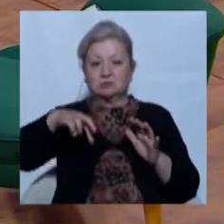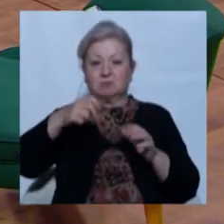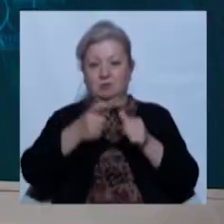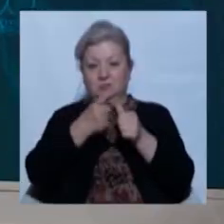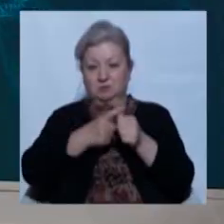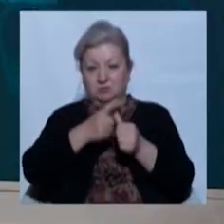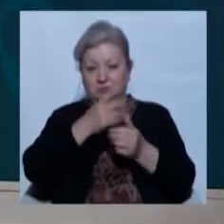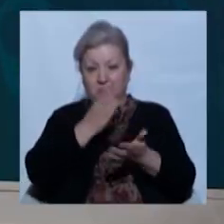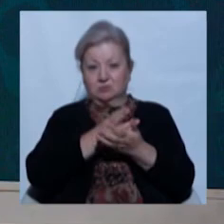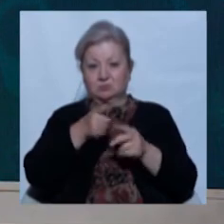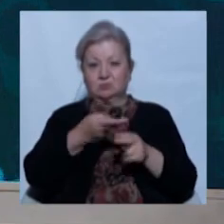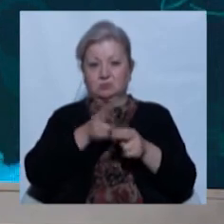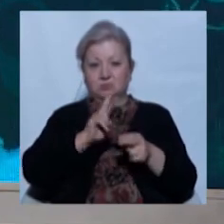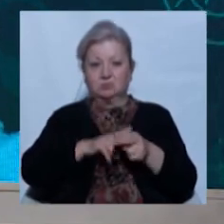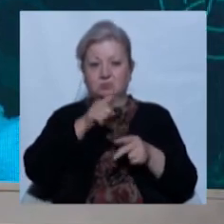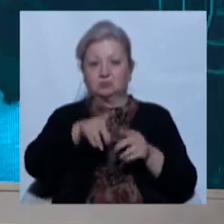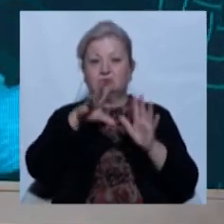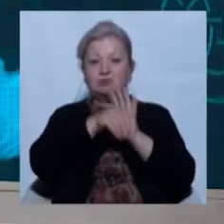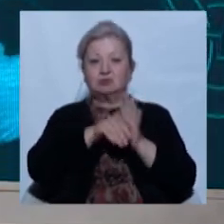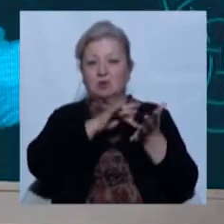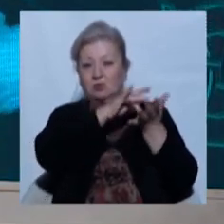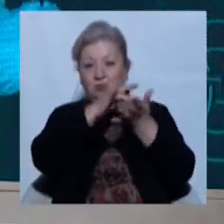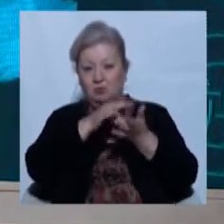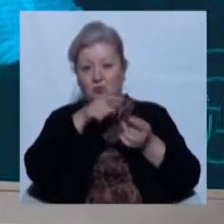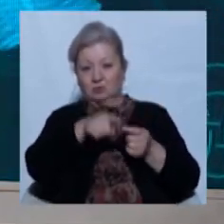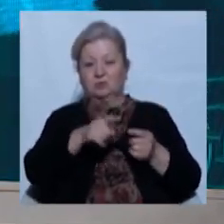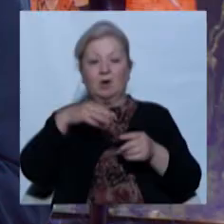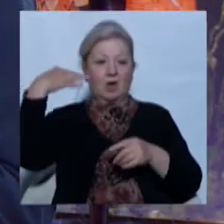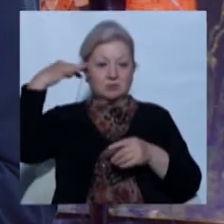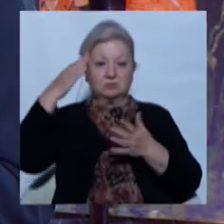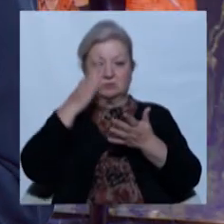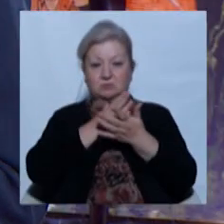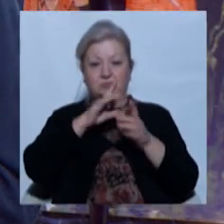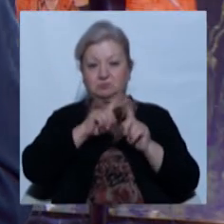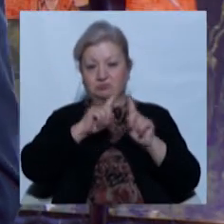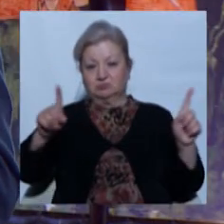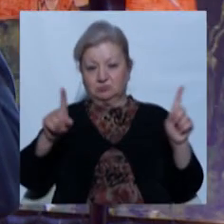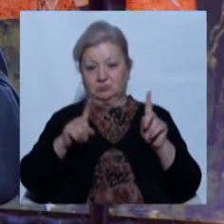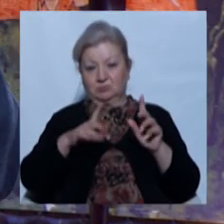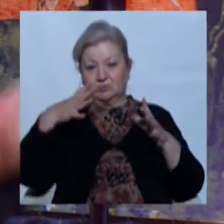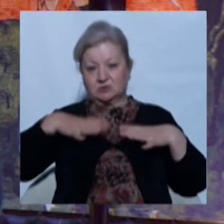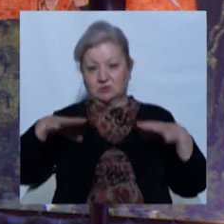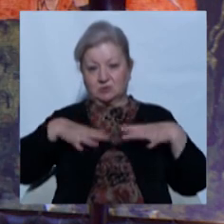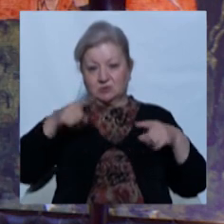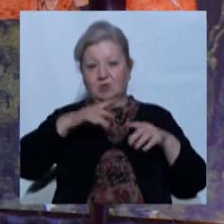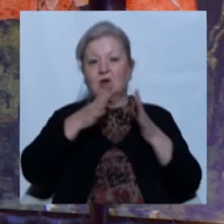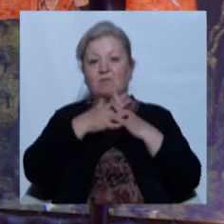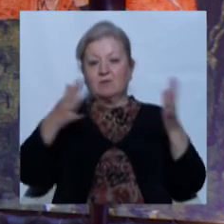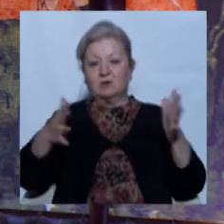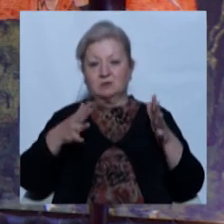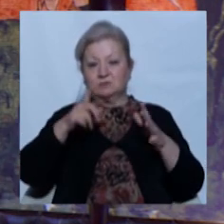საზღვაო ტურიზმი და ტურიზმით აჭარა ყველაზე გამორჩეული არის საქართველოში, ანუ ყველაზე მეტი ადამიანი